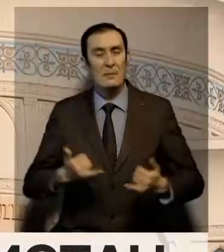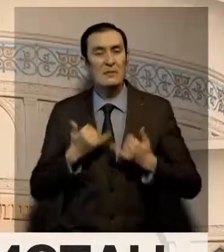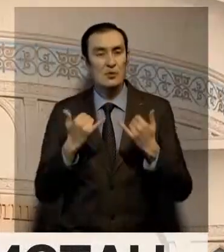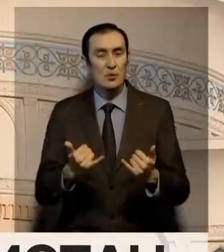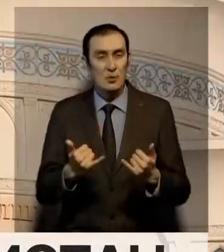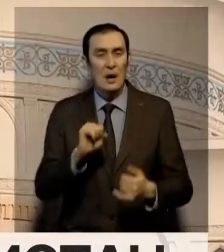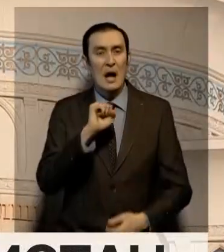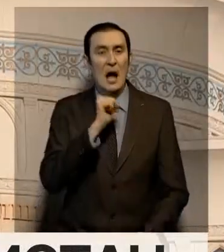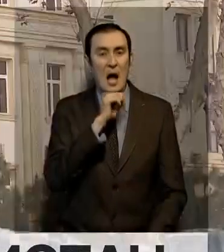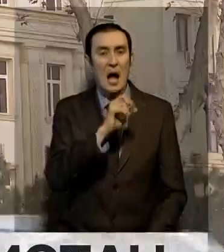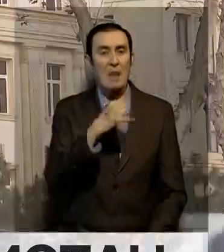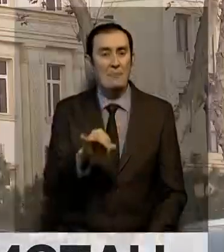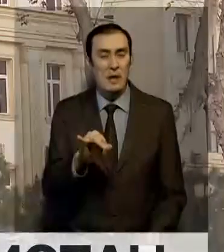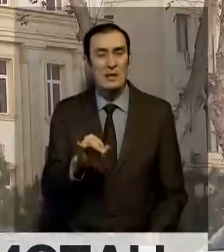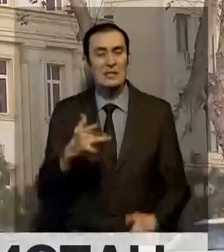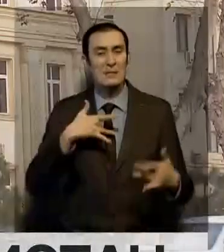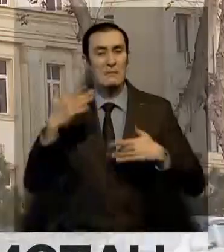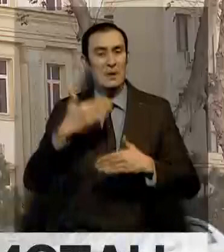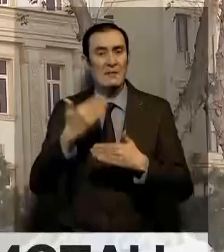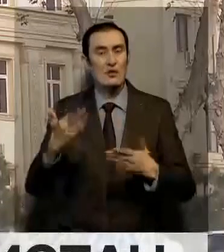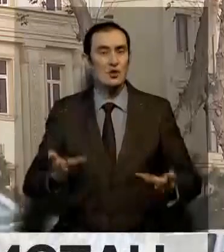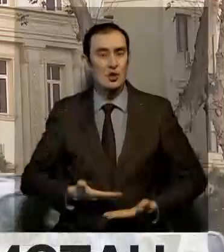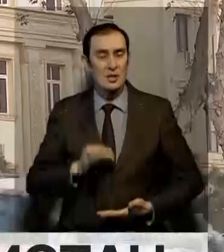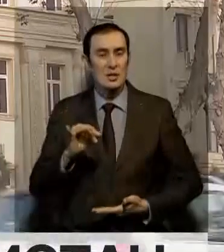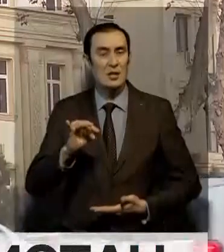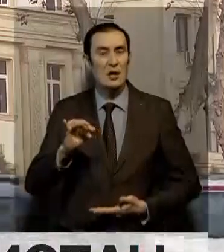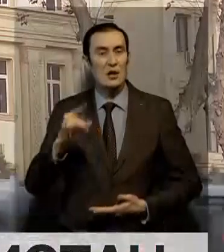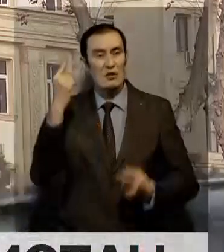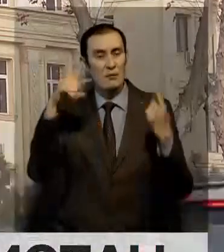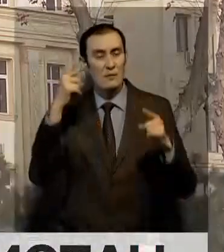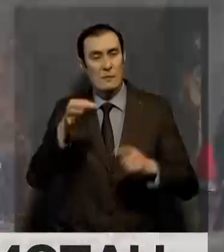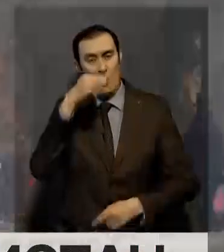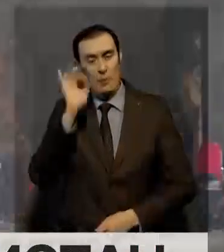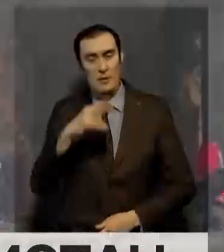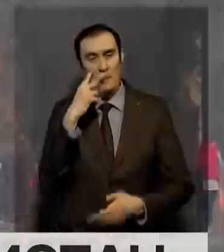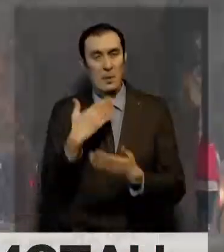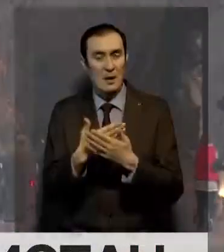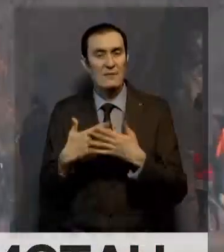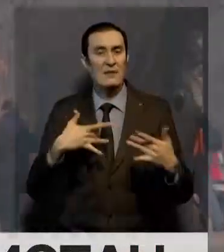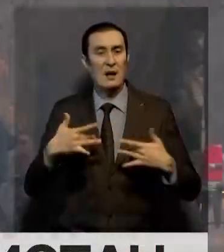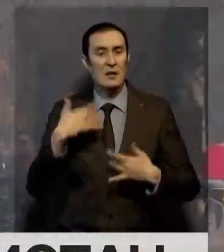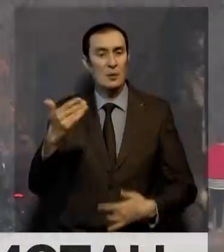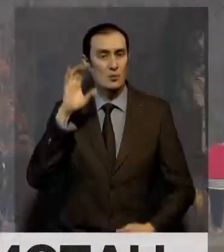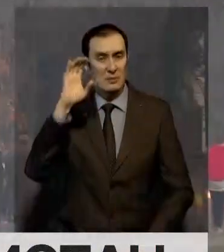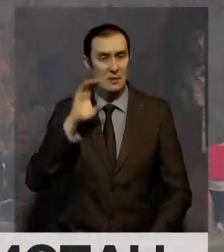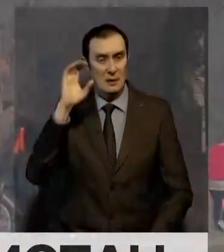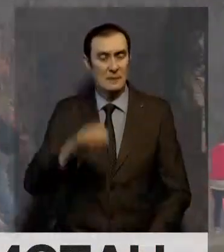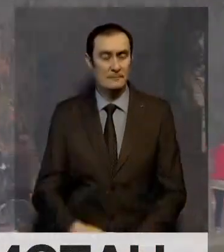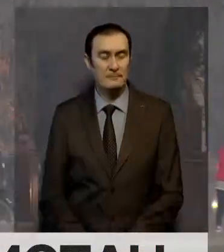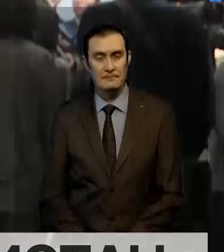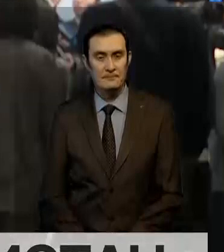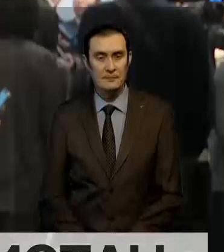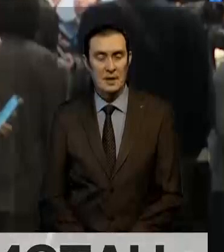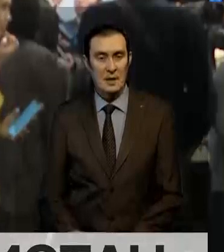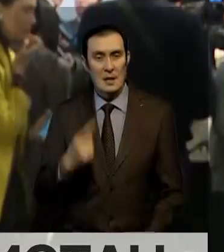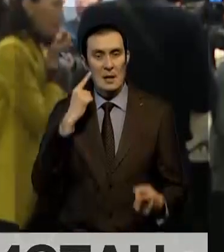посвященная Абаю Кунанбаеву. Спектакли о его жизни и богатом творческом опыте показывают в театрах Узбекистана. Представляете,